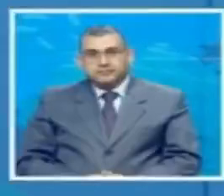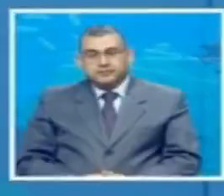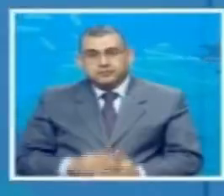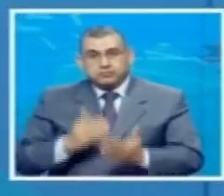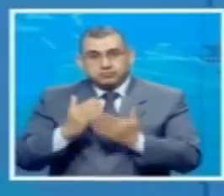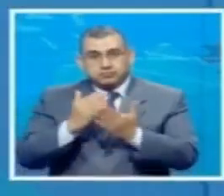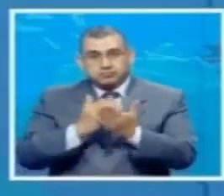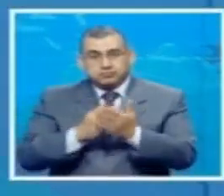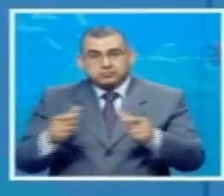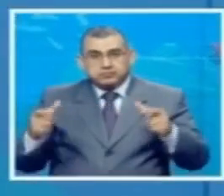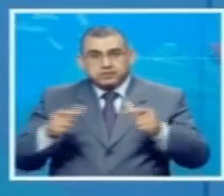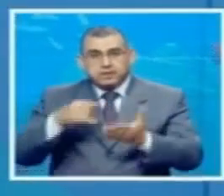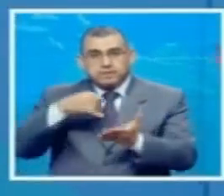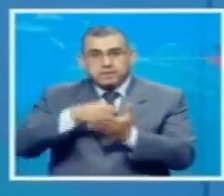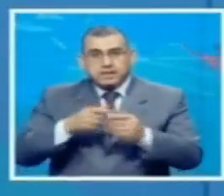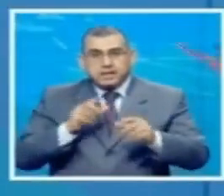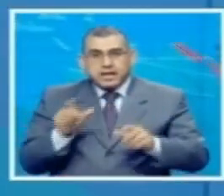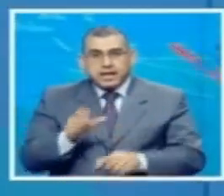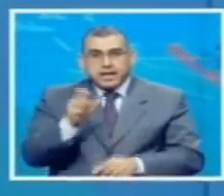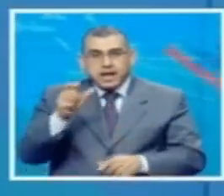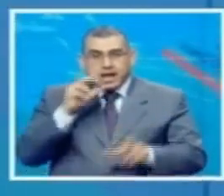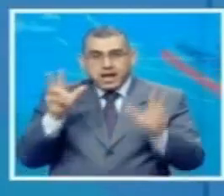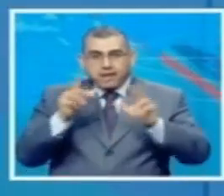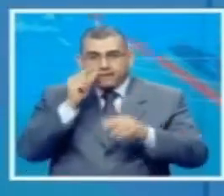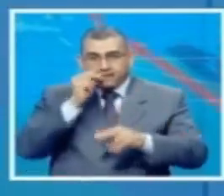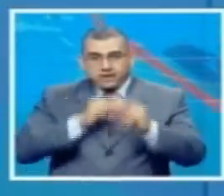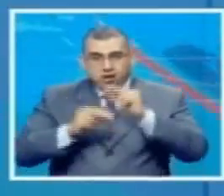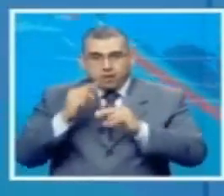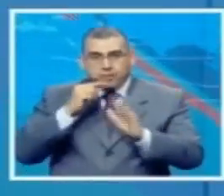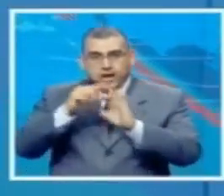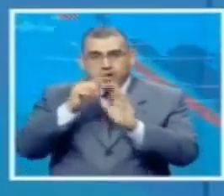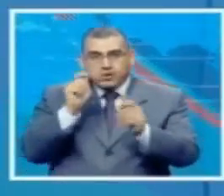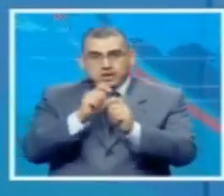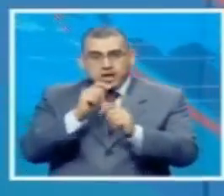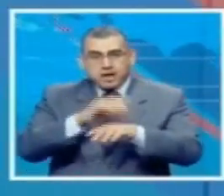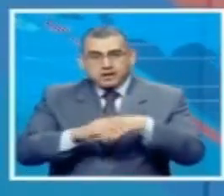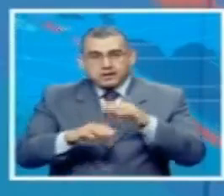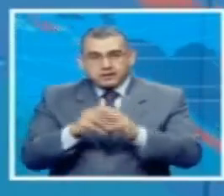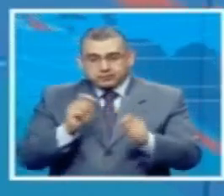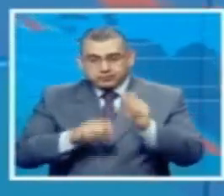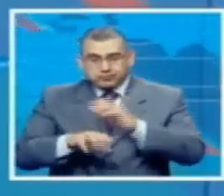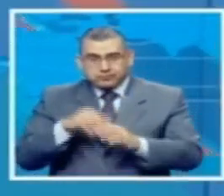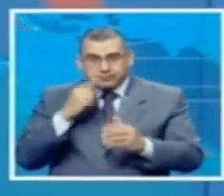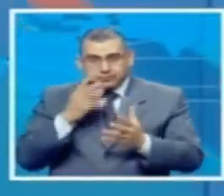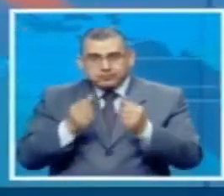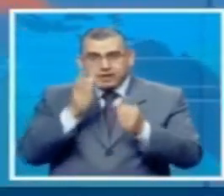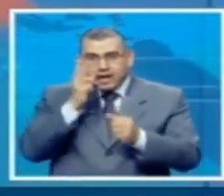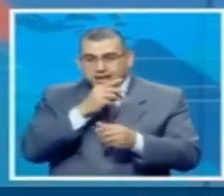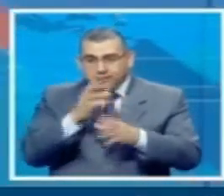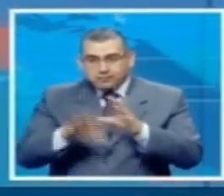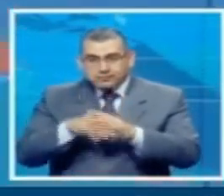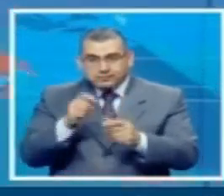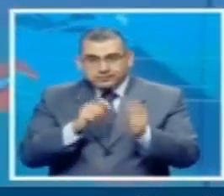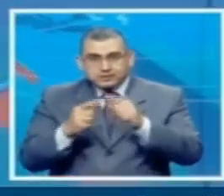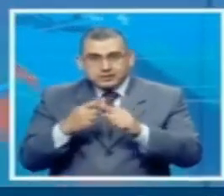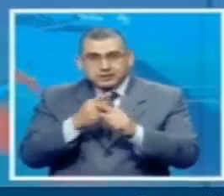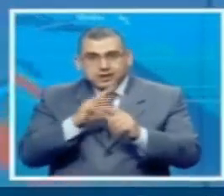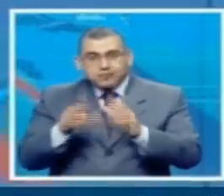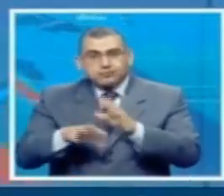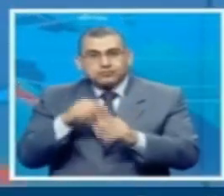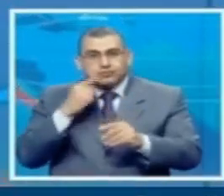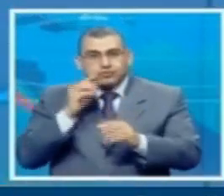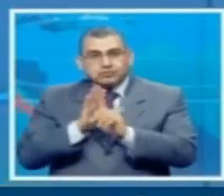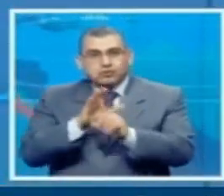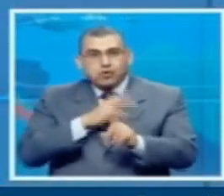نظم مركز النيل للاعلام بالفيوم ندوه بعنوان الصناعات اليدويه واحياء الحرف التراثيه في اطار جهود الدوله